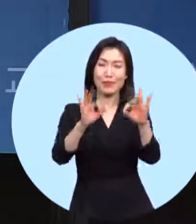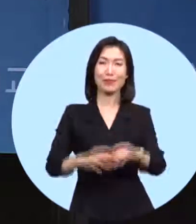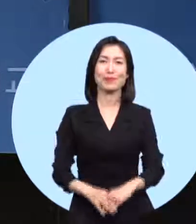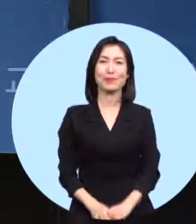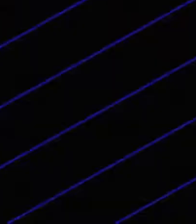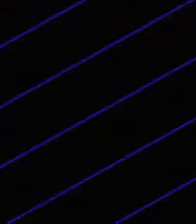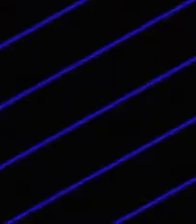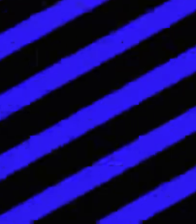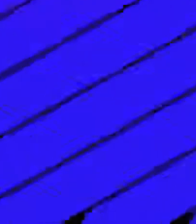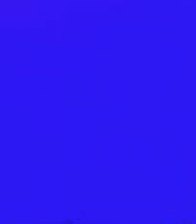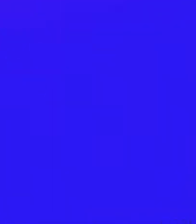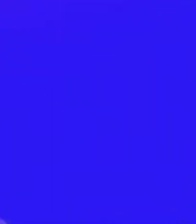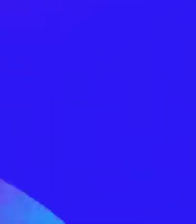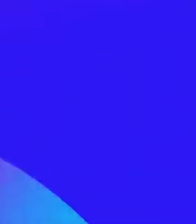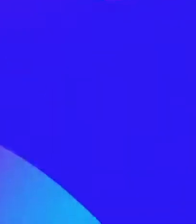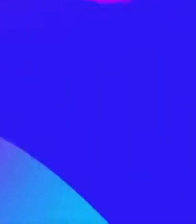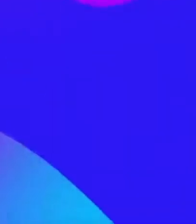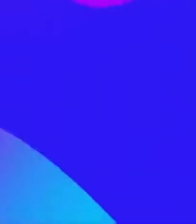보시도록 하시죠.